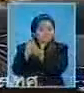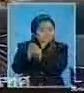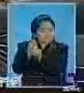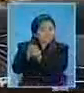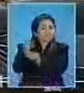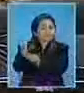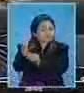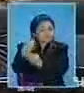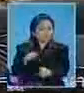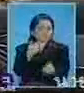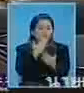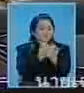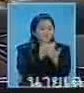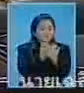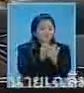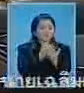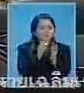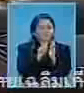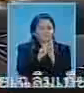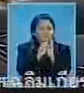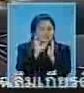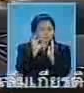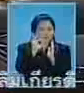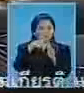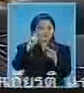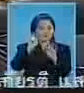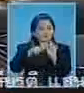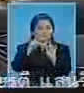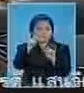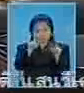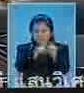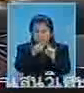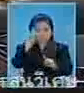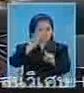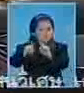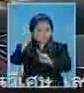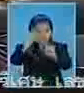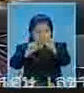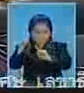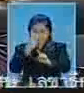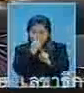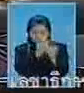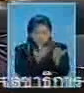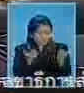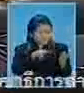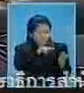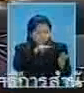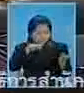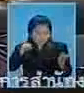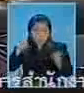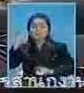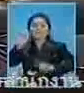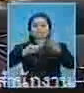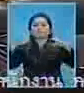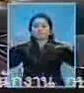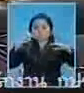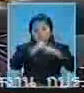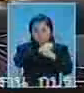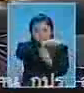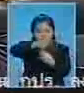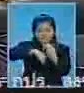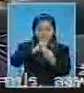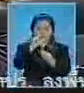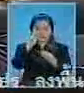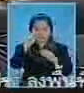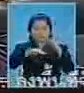เงินเฟ้อส่วนหนึ่งวัดด้วยหลายๆดัชนีซึ่งเกือบทุกดัชนีตอนนี้ก็ชี้ให้เห็นว่าเสถียรภาพทางเศรษฐกิจของเรามี